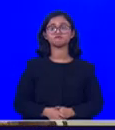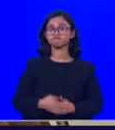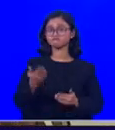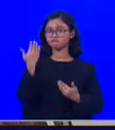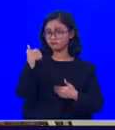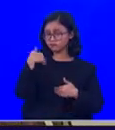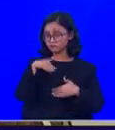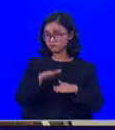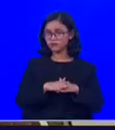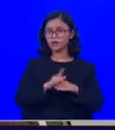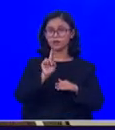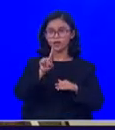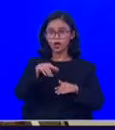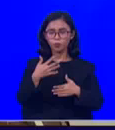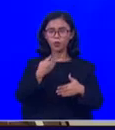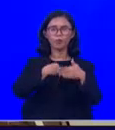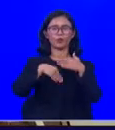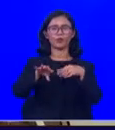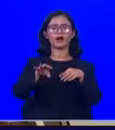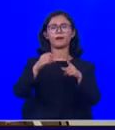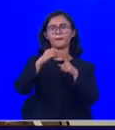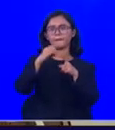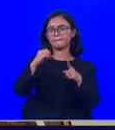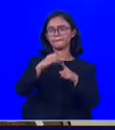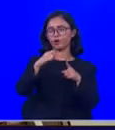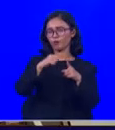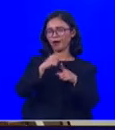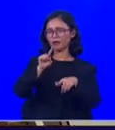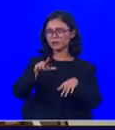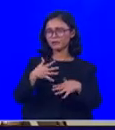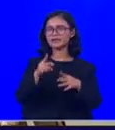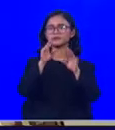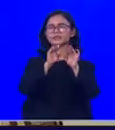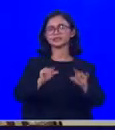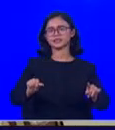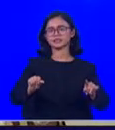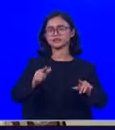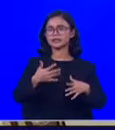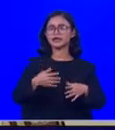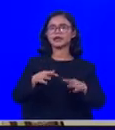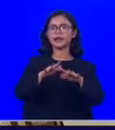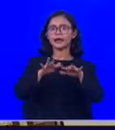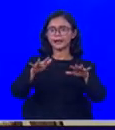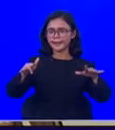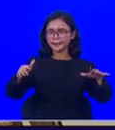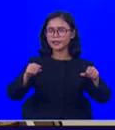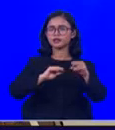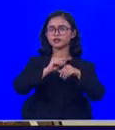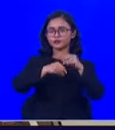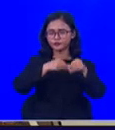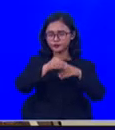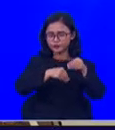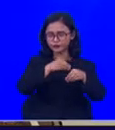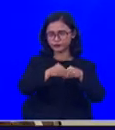Ibu-ibu, jadi sebelum membuang popok yang sudah digunakan, jangan lupa nih bersihin dulu isinya menggunakan air, lalu dibungkus dengan